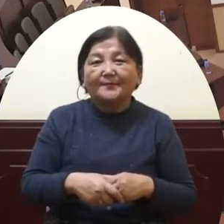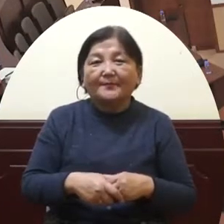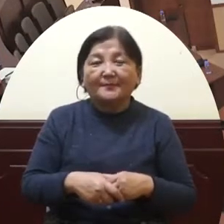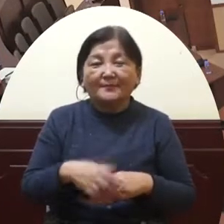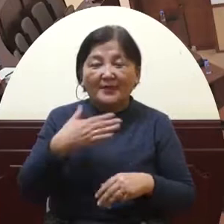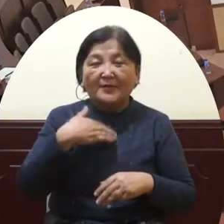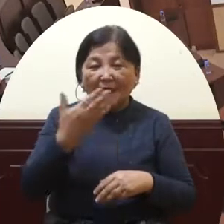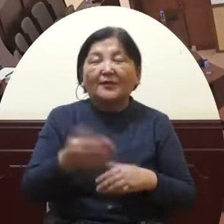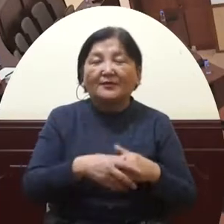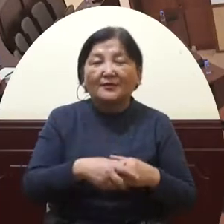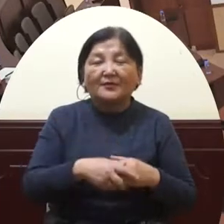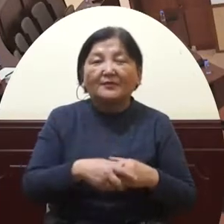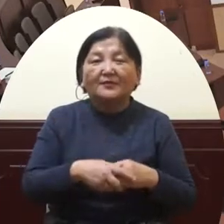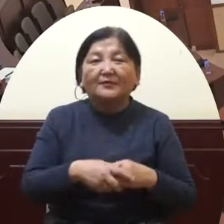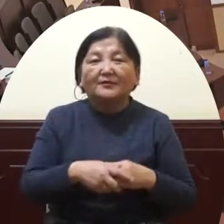Би харилцах.